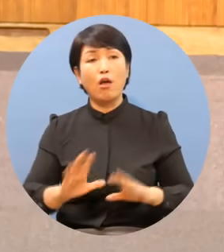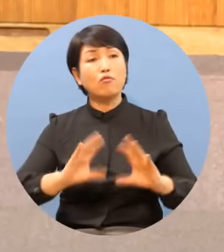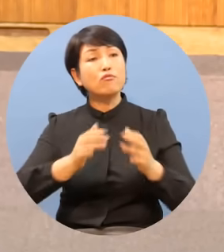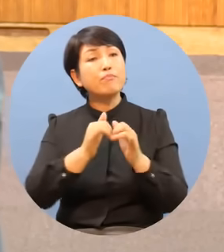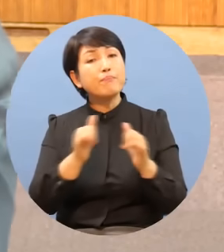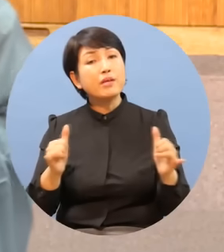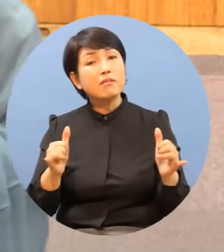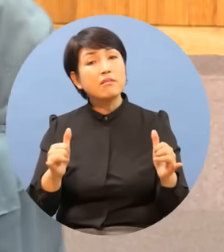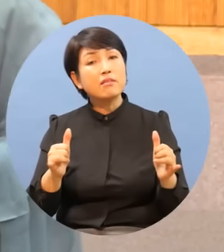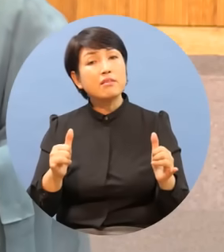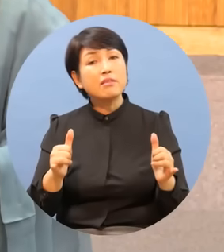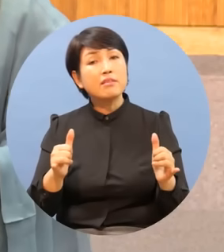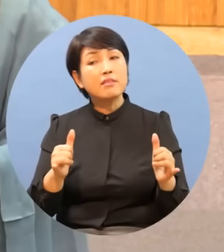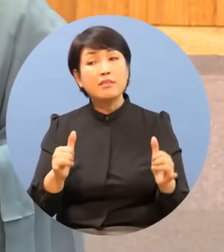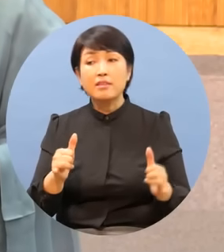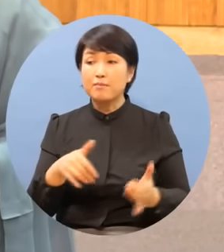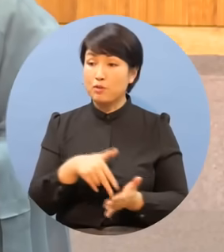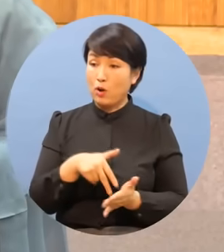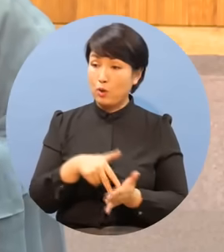그런데 국민들이